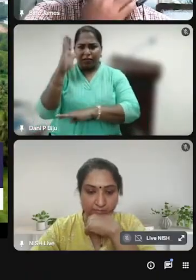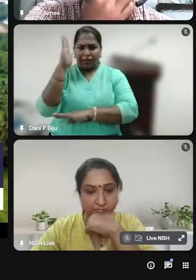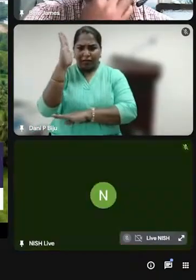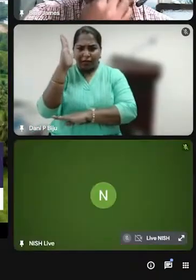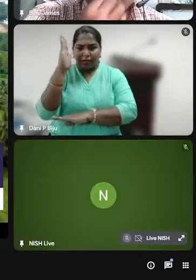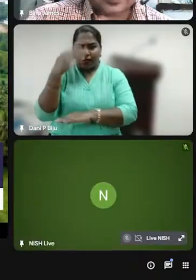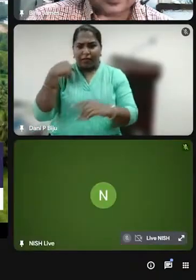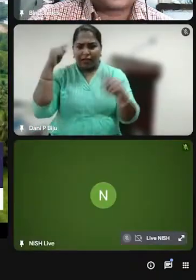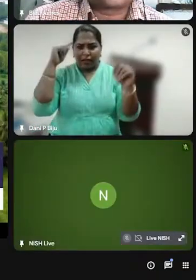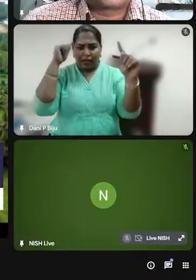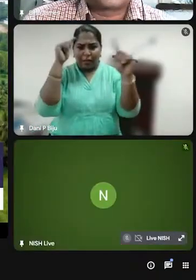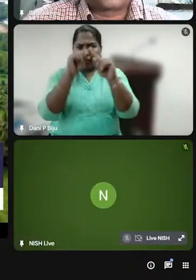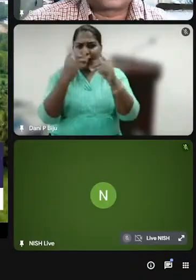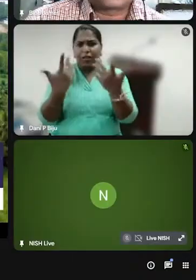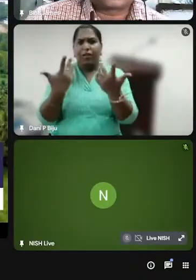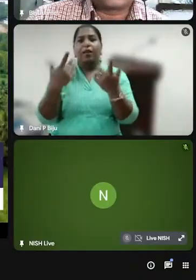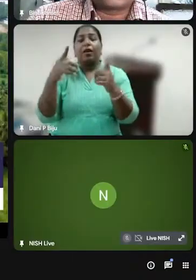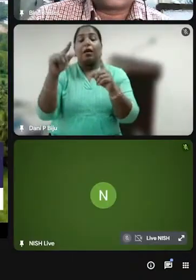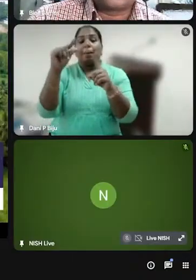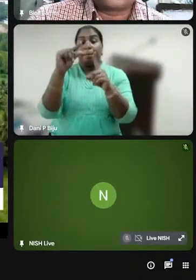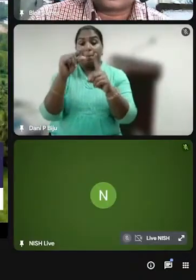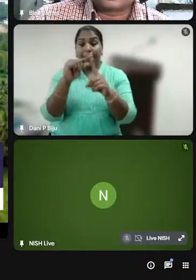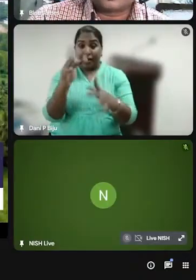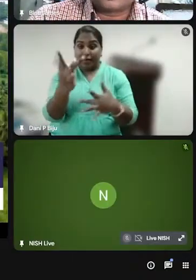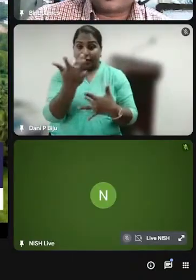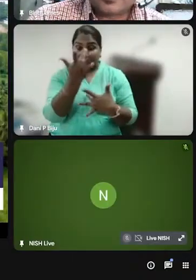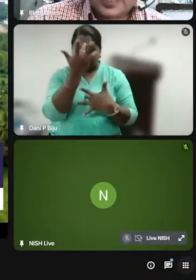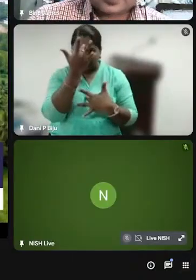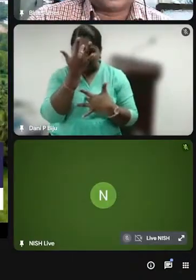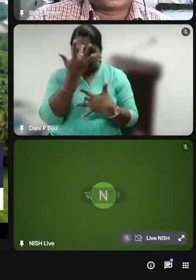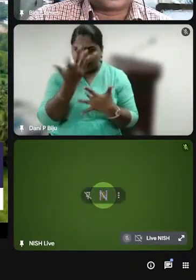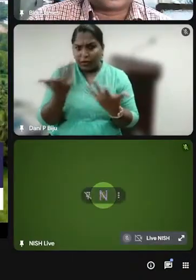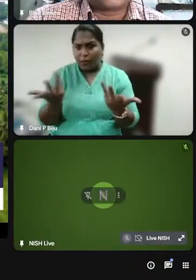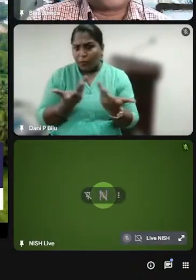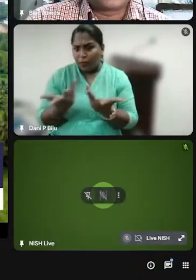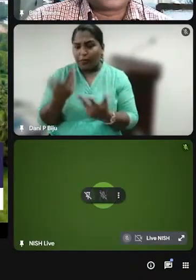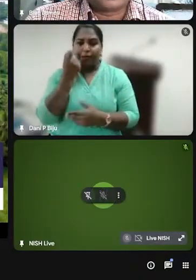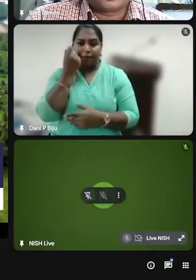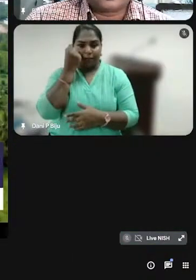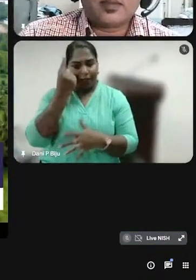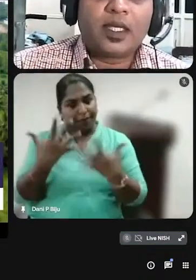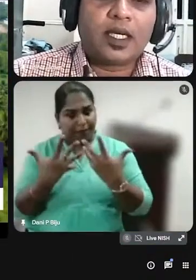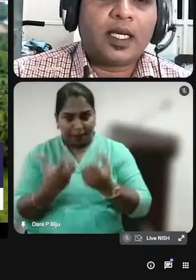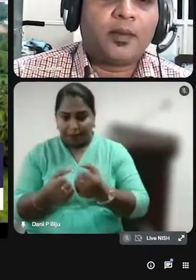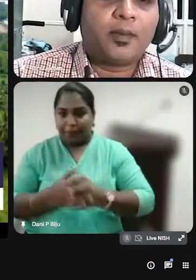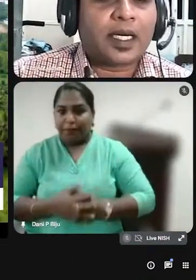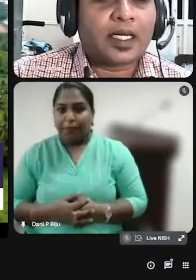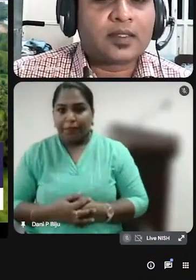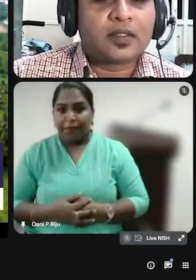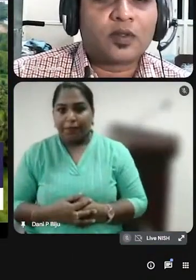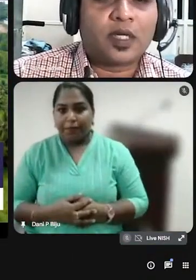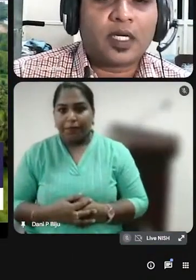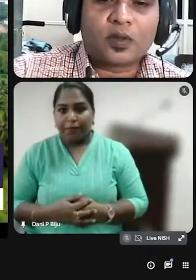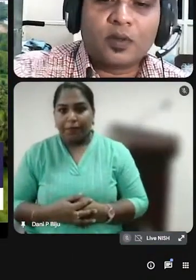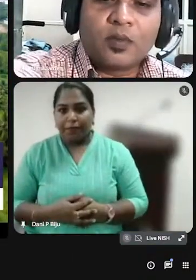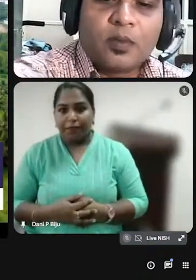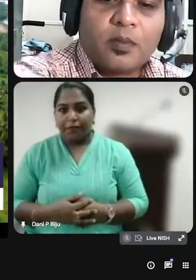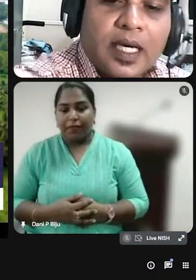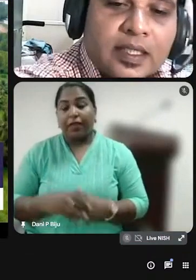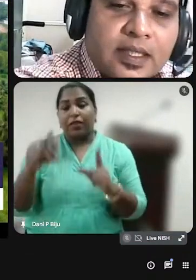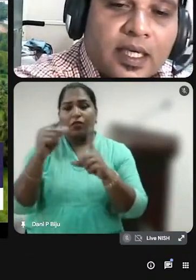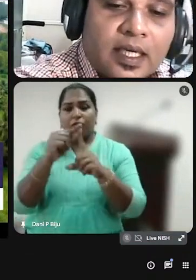ഉദ്ദേശിക്കുന്നത് പാർക്കിൻസൺസ് അസുഖത്തെ കുറിച്ച് ഒന്ന് മനസ്സിലാക്കാൻ, അതുപോലെ തന്നെ പാർക്കിൻസൺസ്